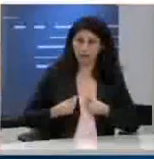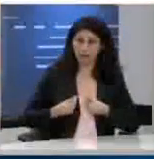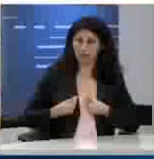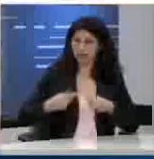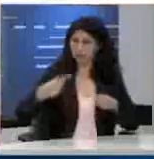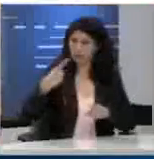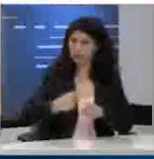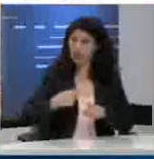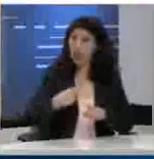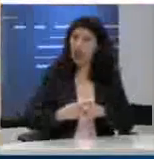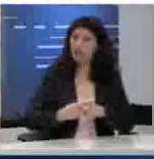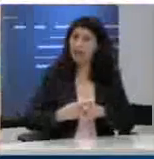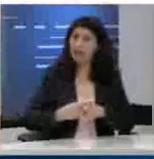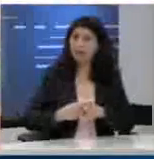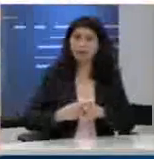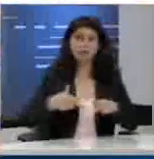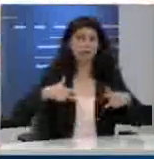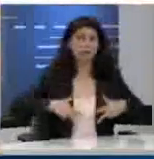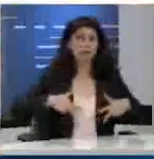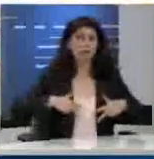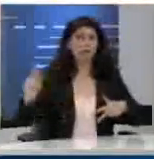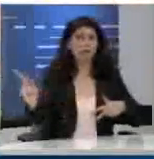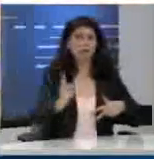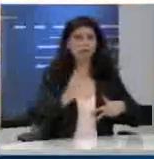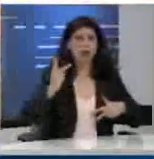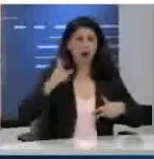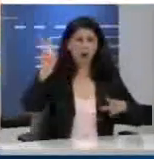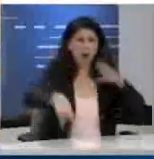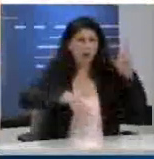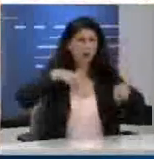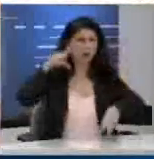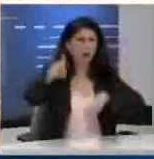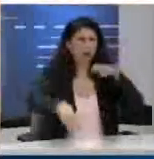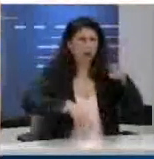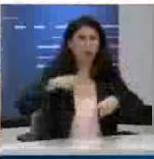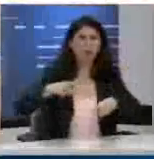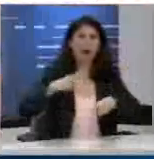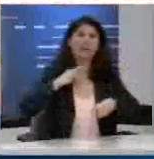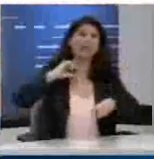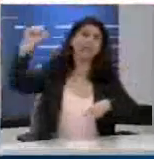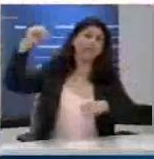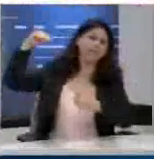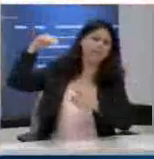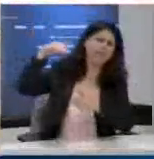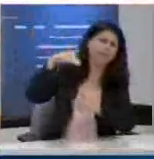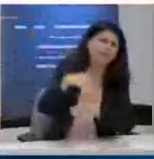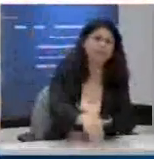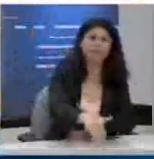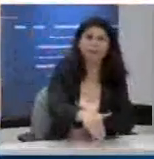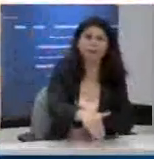μια χώρα και μια κοινωνία λαϊλατημένη, χρεοκοπημένη, και μια οικονομία